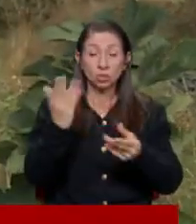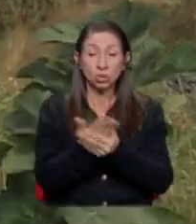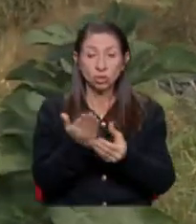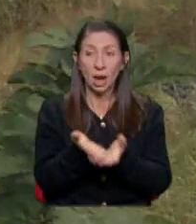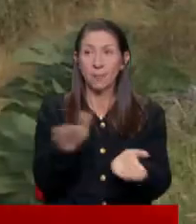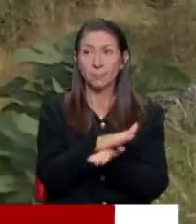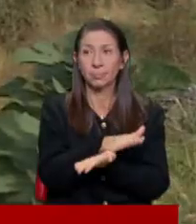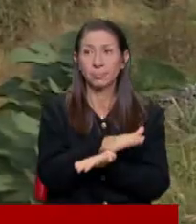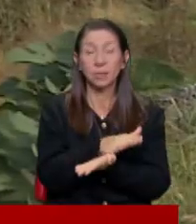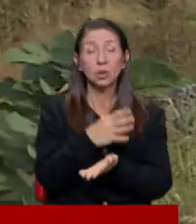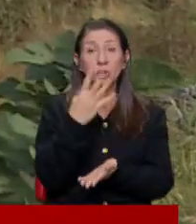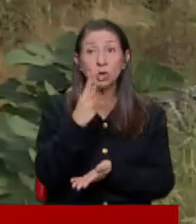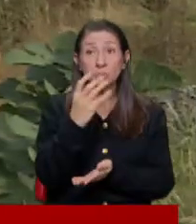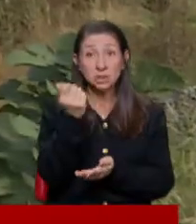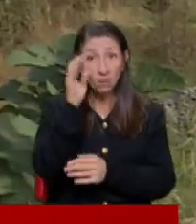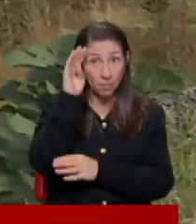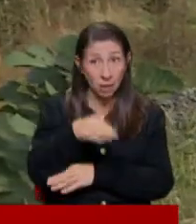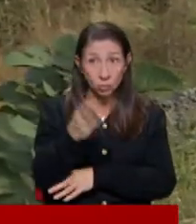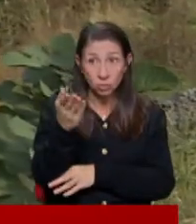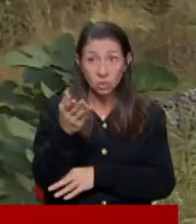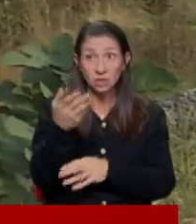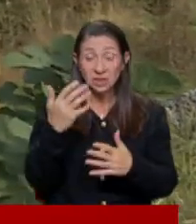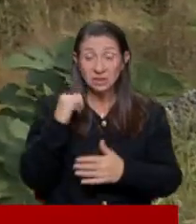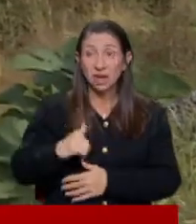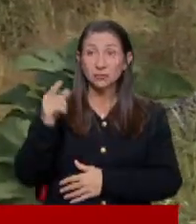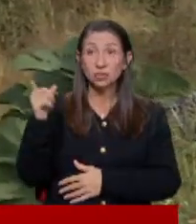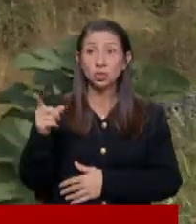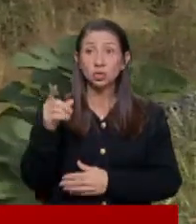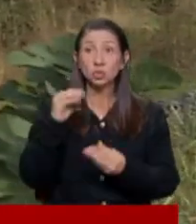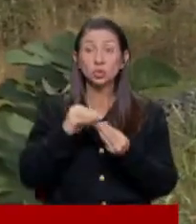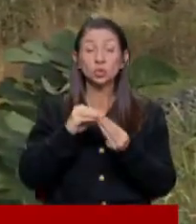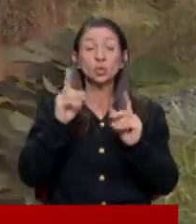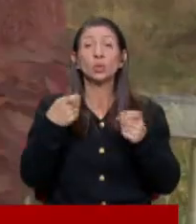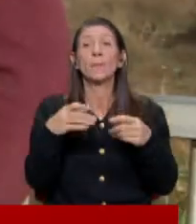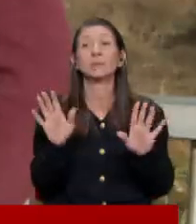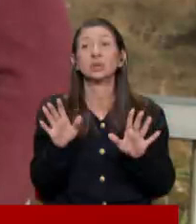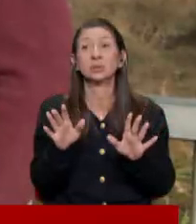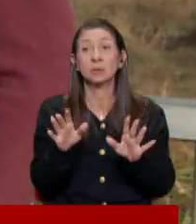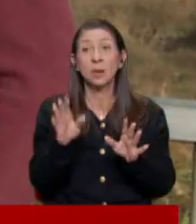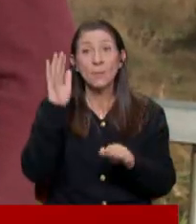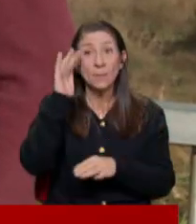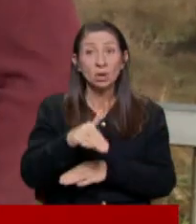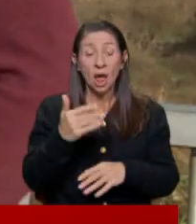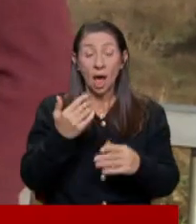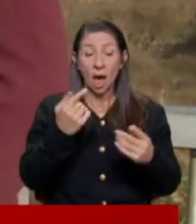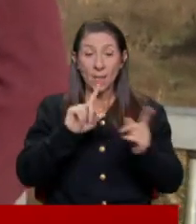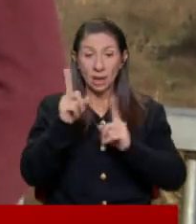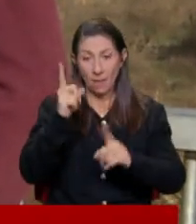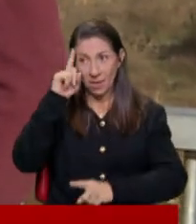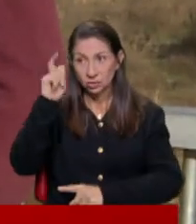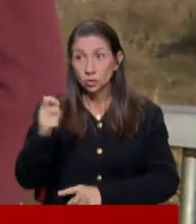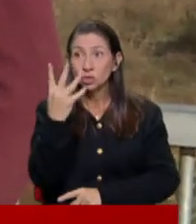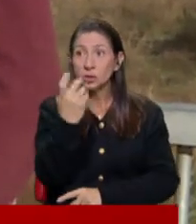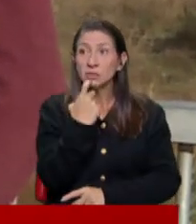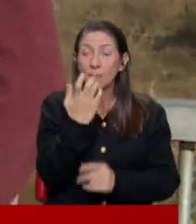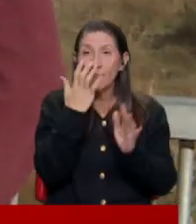dosyamız kapandı. 4000 kişi mağdur ve savcı suçluyu bulamamış. Mağdurlar adalete başvurdu. 4